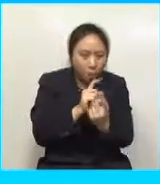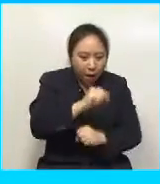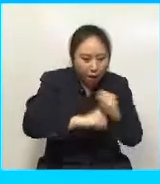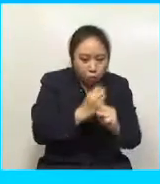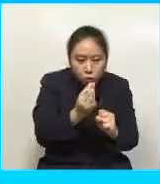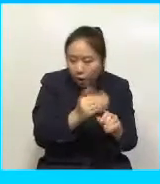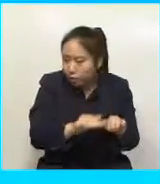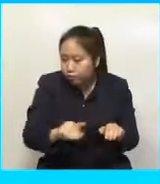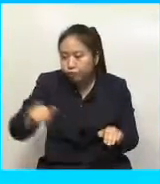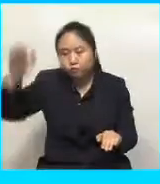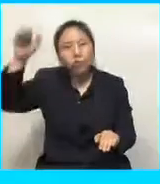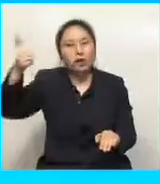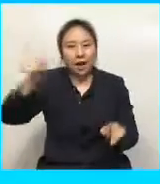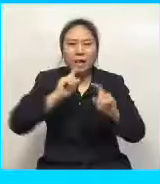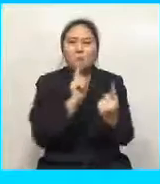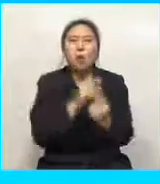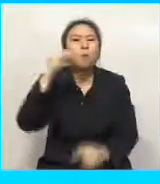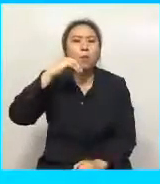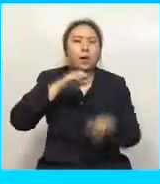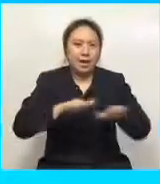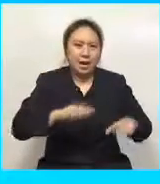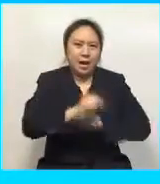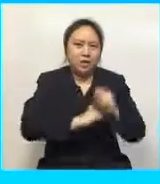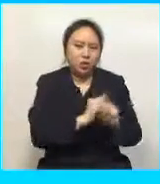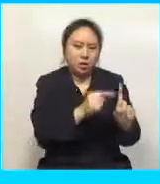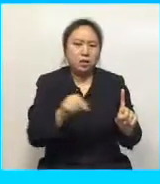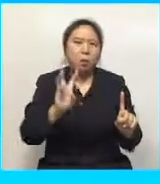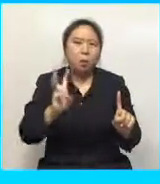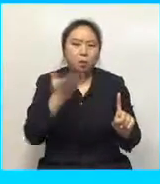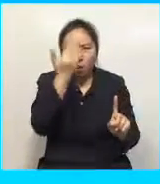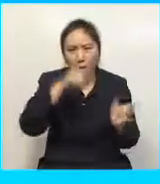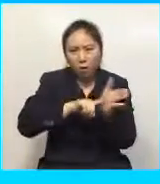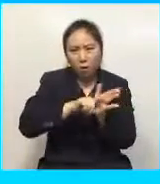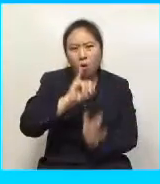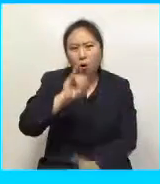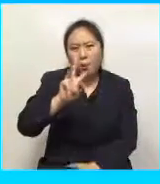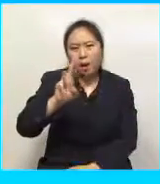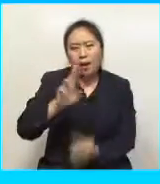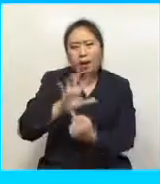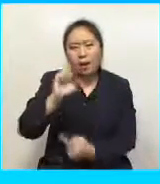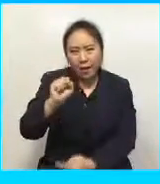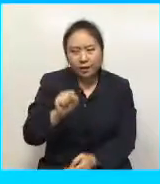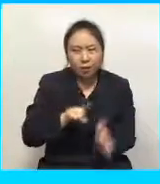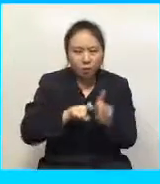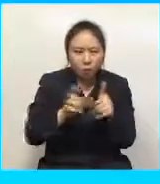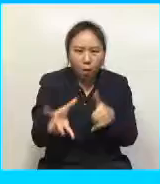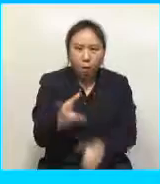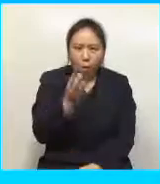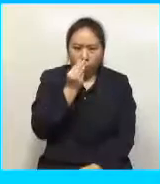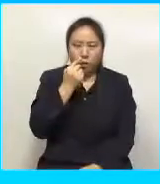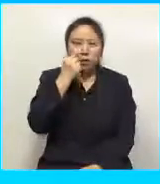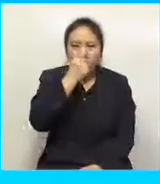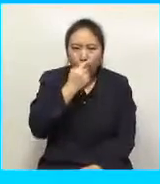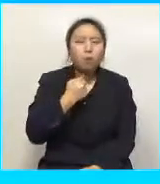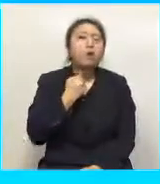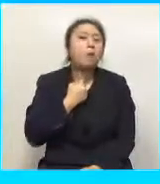ยพบบ่อยๆเนี่ยจะอยู่ในเด็กเล็กอายุ 1-6 ปีค่ะซึ่งเกิดจากเชื้อไวรัสพบได้ในจมูกแล้วก็ลำคอของผู้ป่วยคุณหม